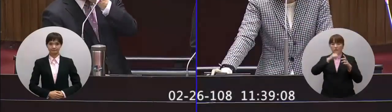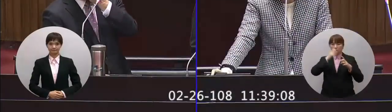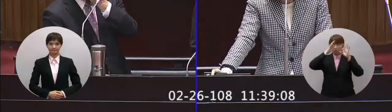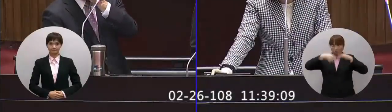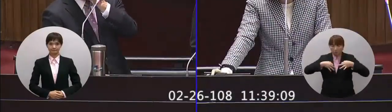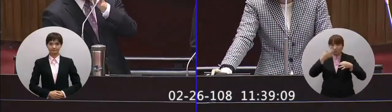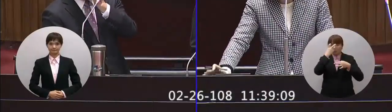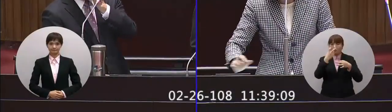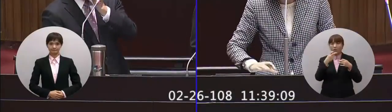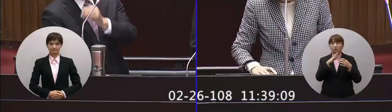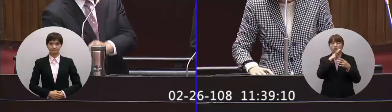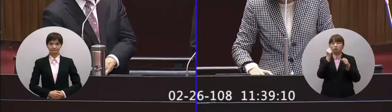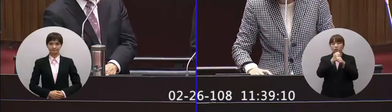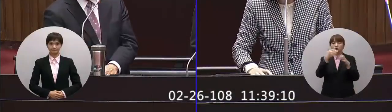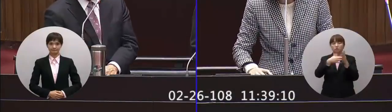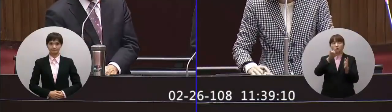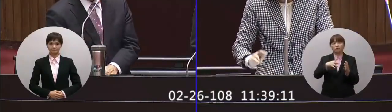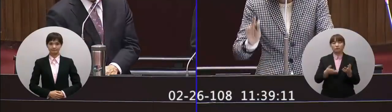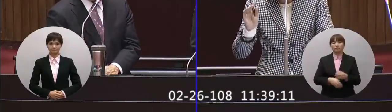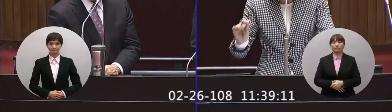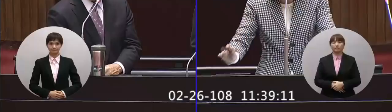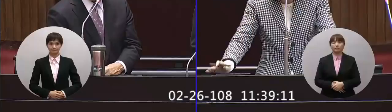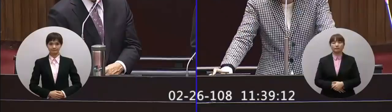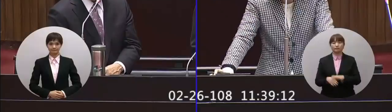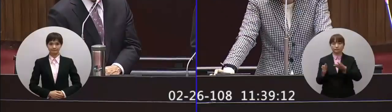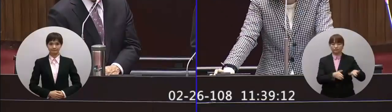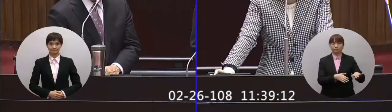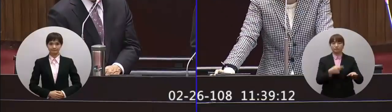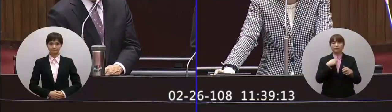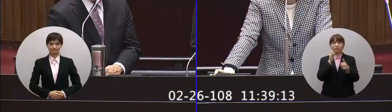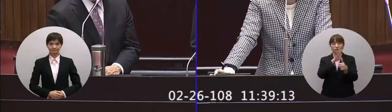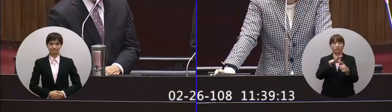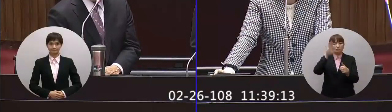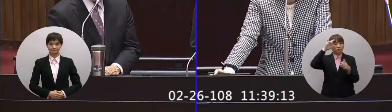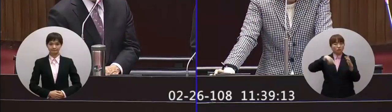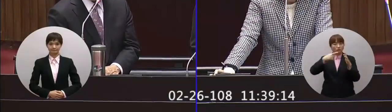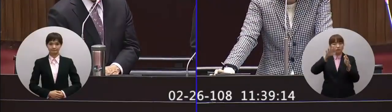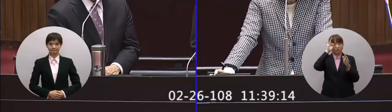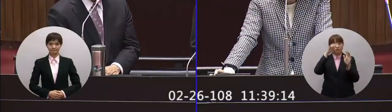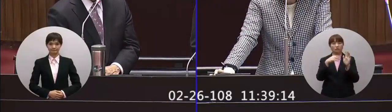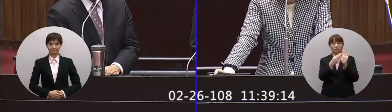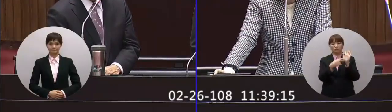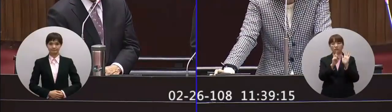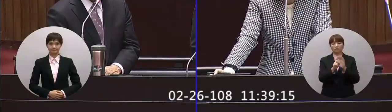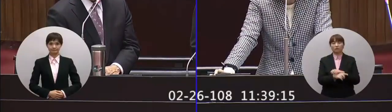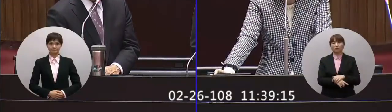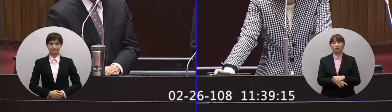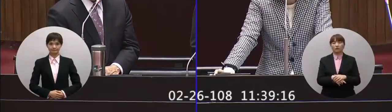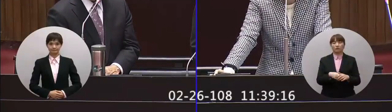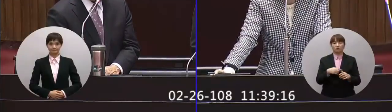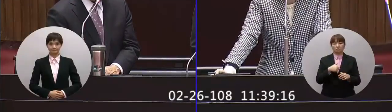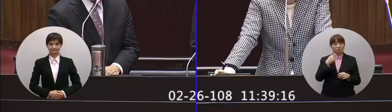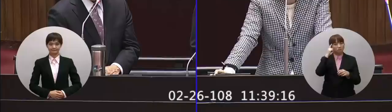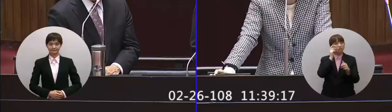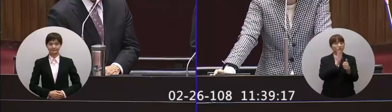讨要到什么样的程度哦。接下来，我要让这个苏院长看一下。我真的很想请教